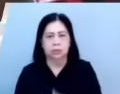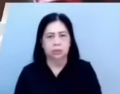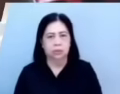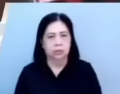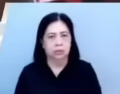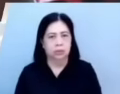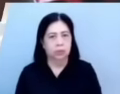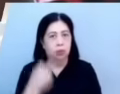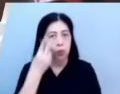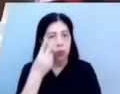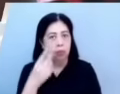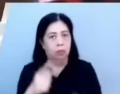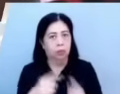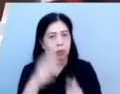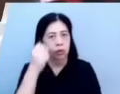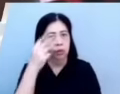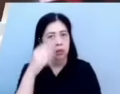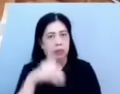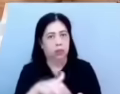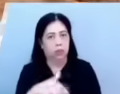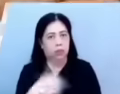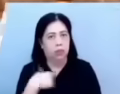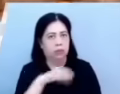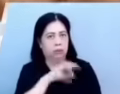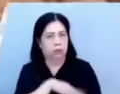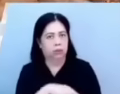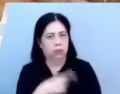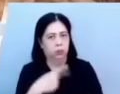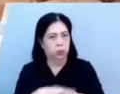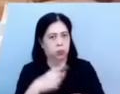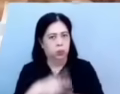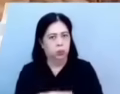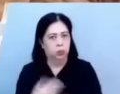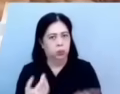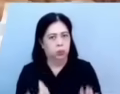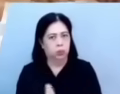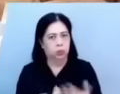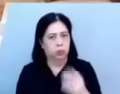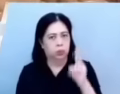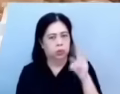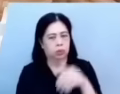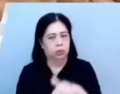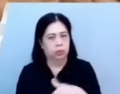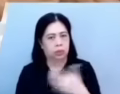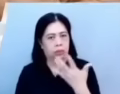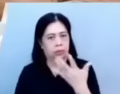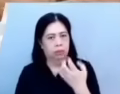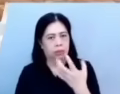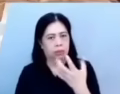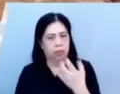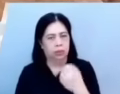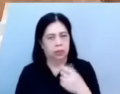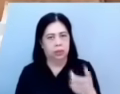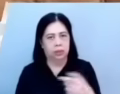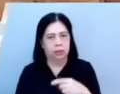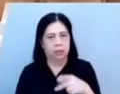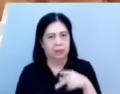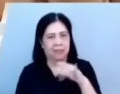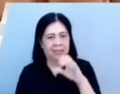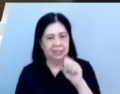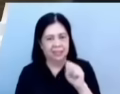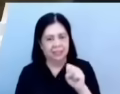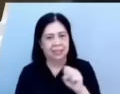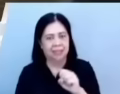12 hanggang 13,000 na doble. Umaabot raw sa 2,500 na piraso ng lumpiang Shanghai